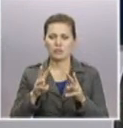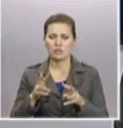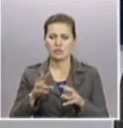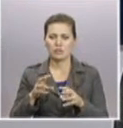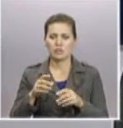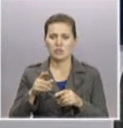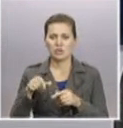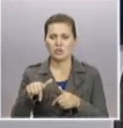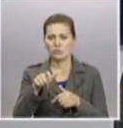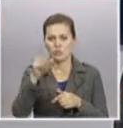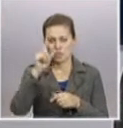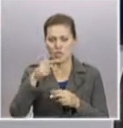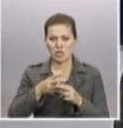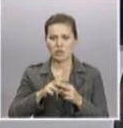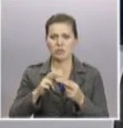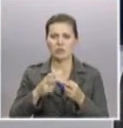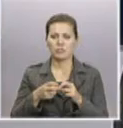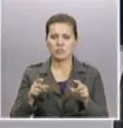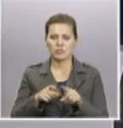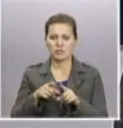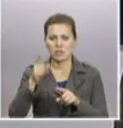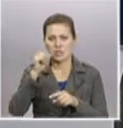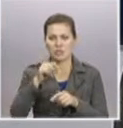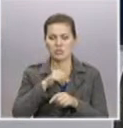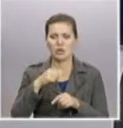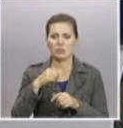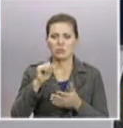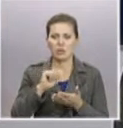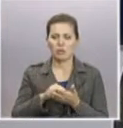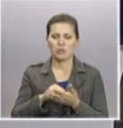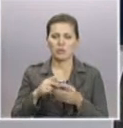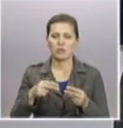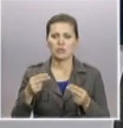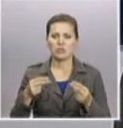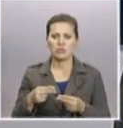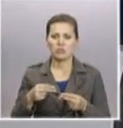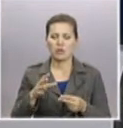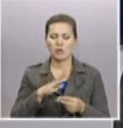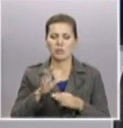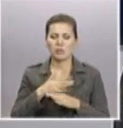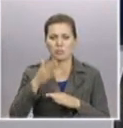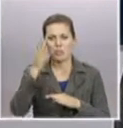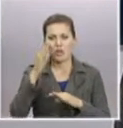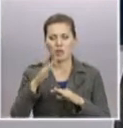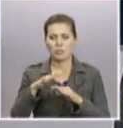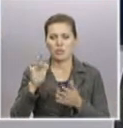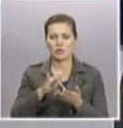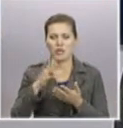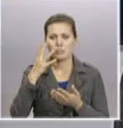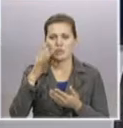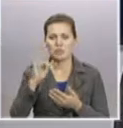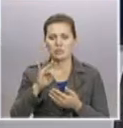этой дороге знают, об этой проблеме тоже знают. Сам меморандум подписывался между акимом города